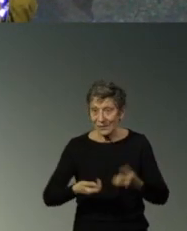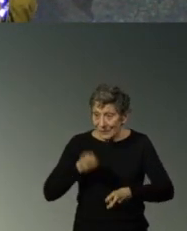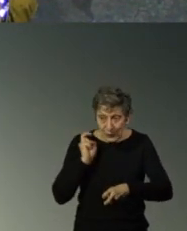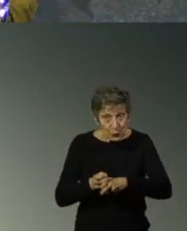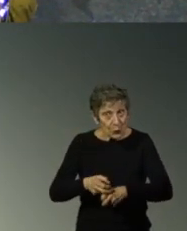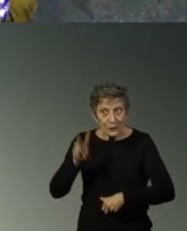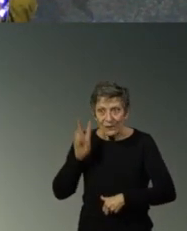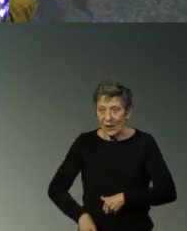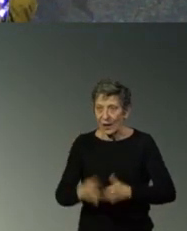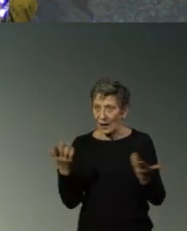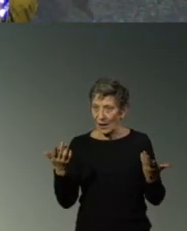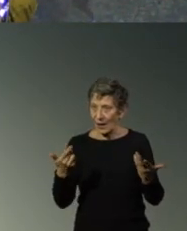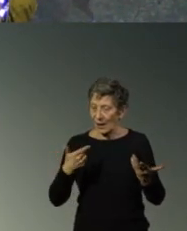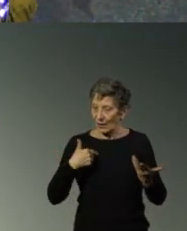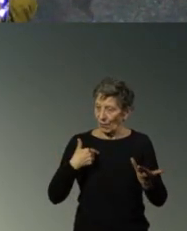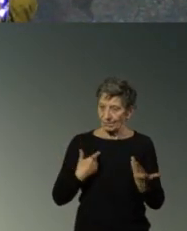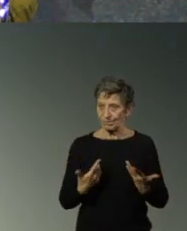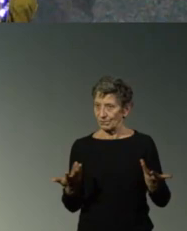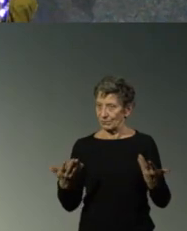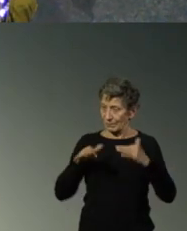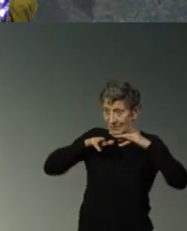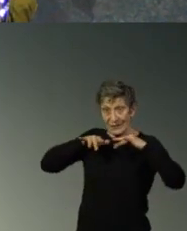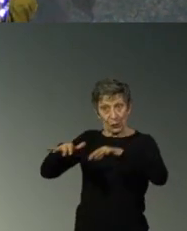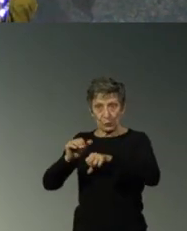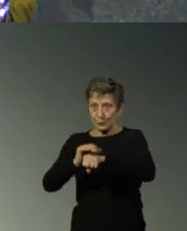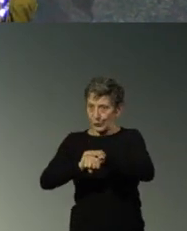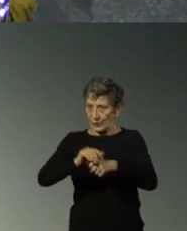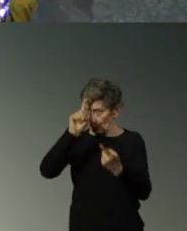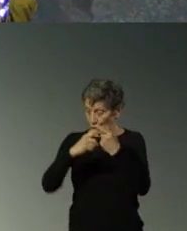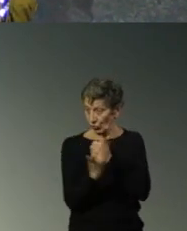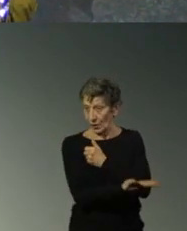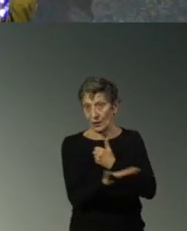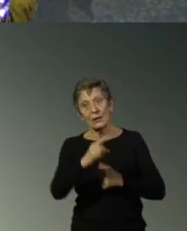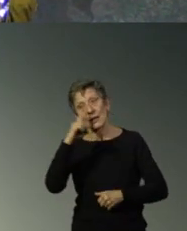avoir un poids politique sur ces sujets-là.